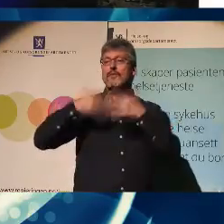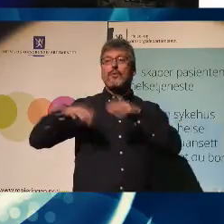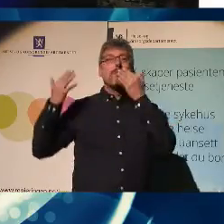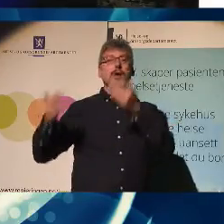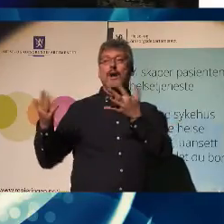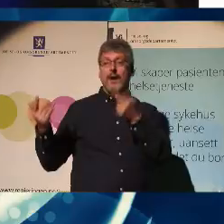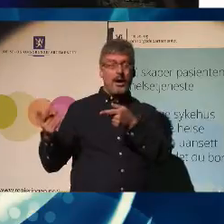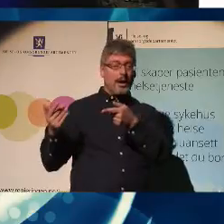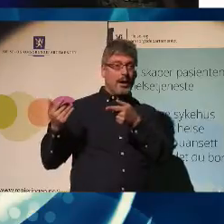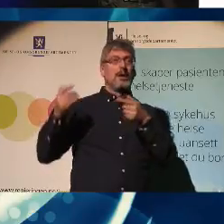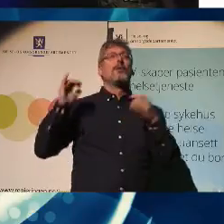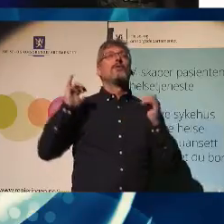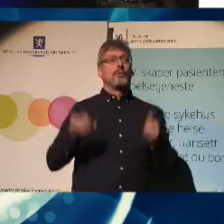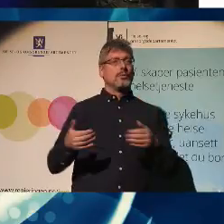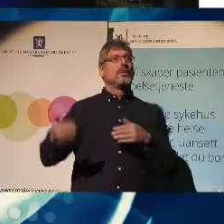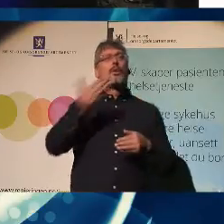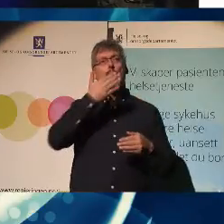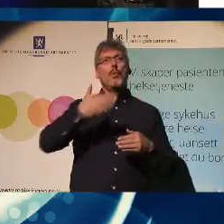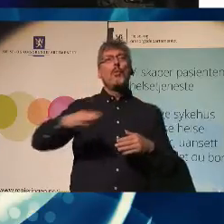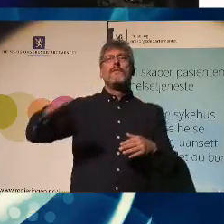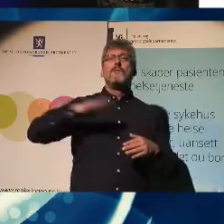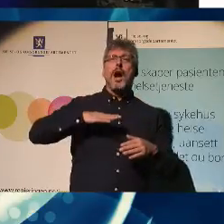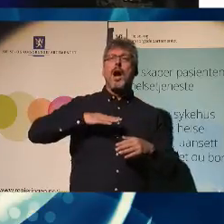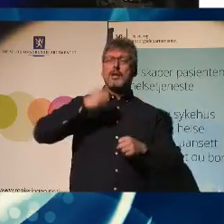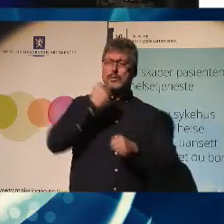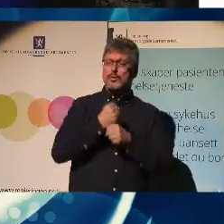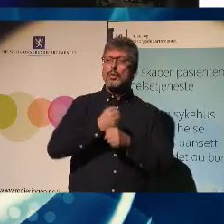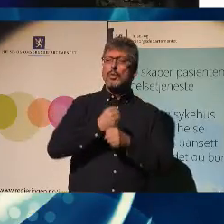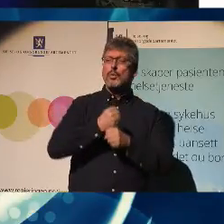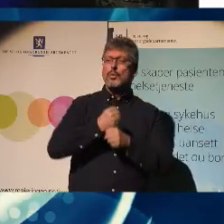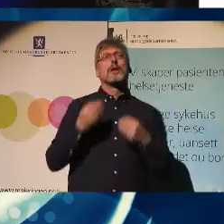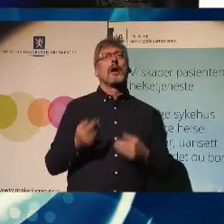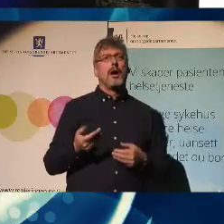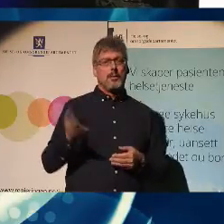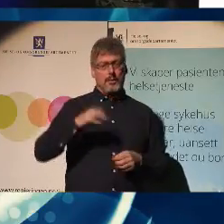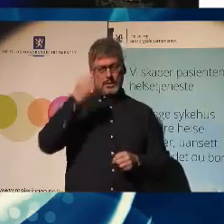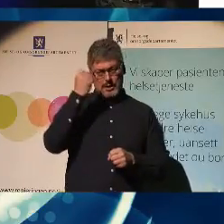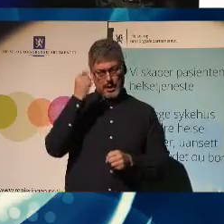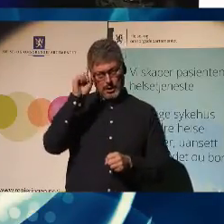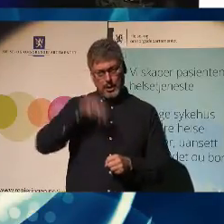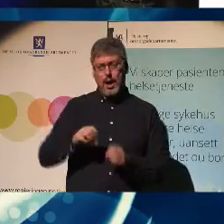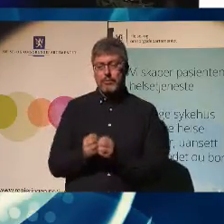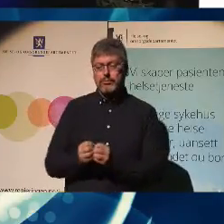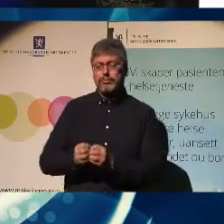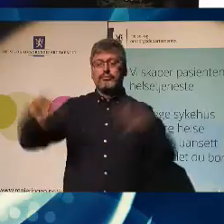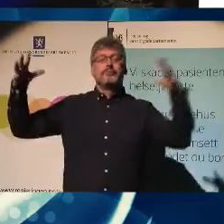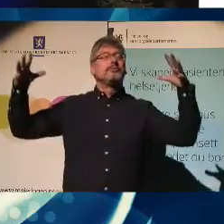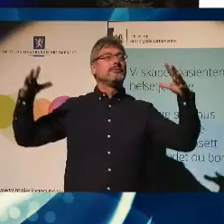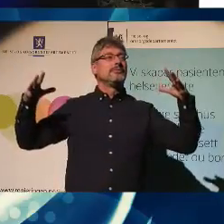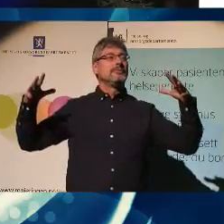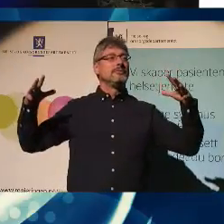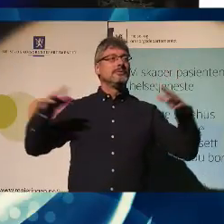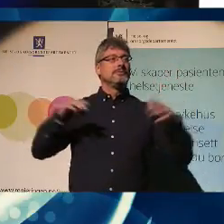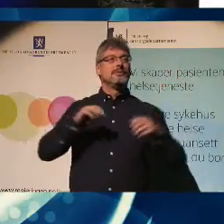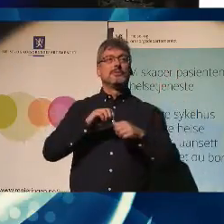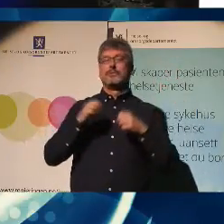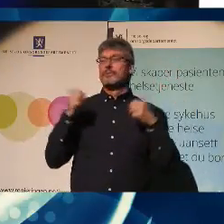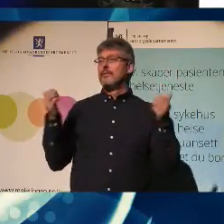der har vi jo god faglig, solid kunnskap om at det faktisk kan utløse uante krefter for